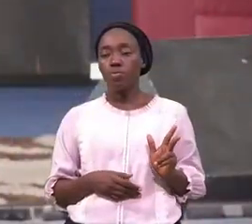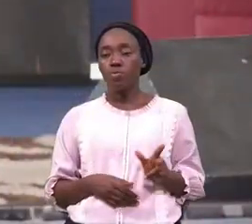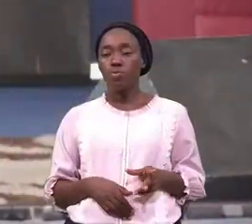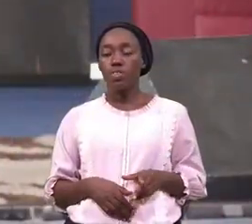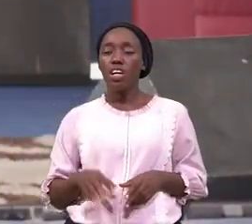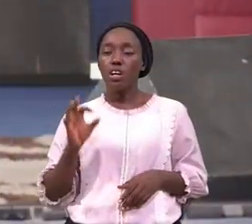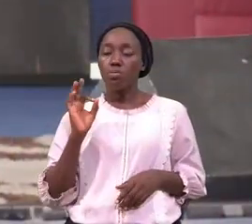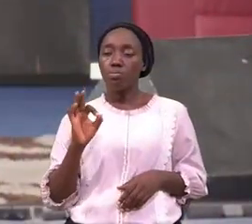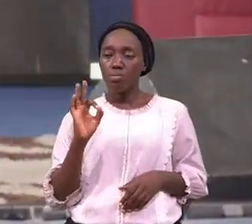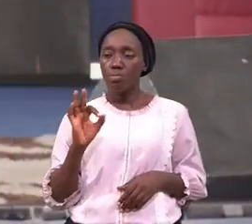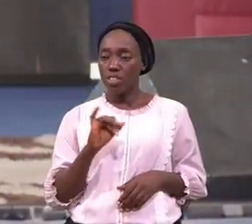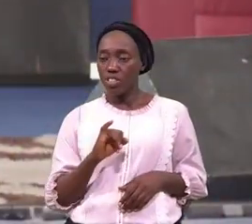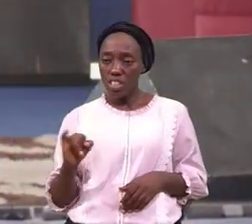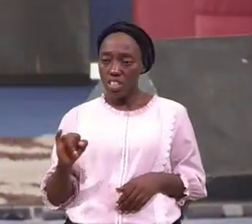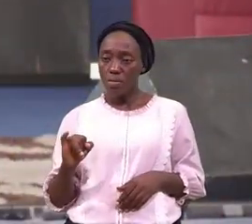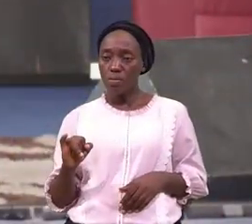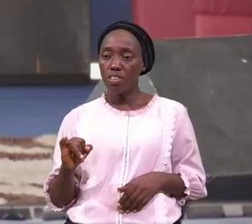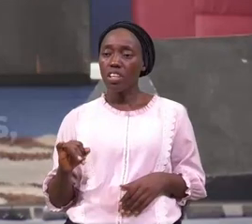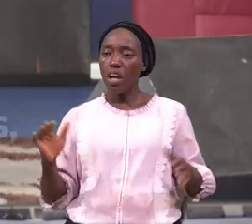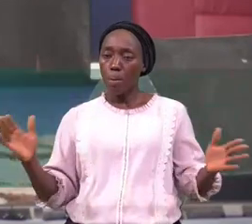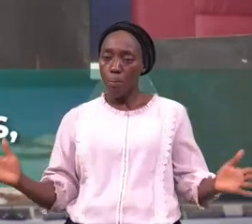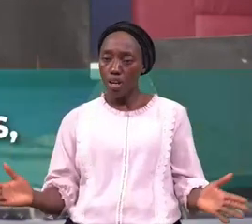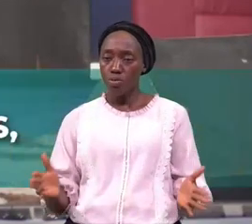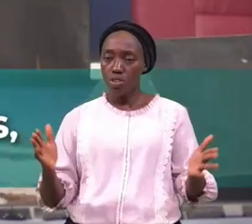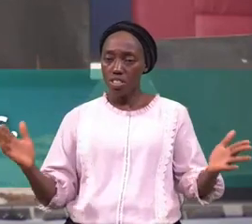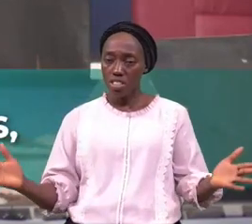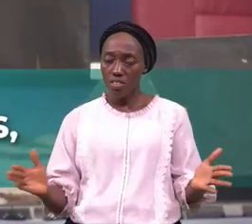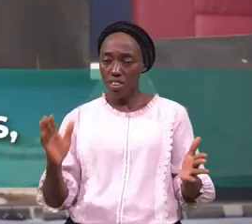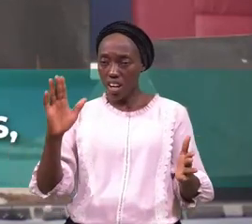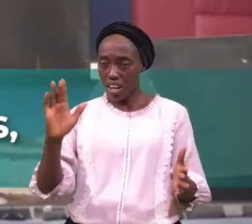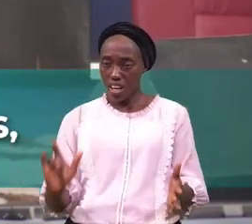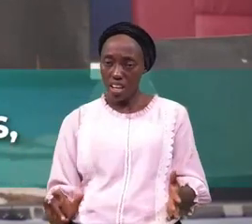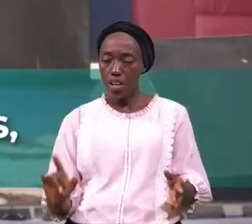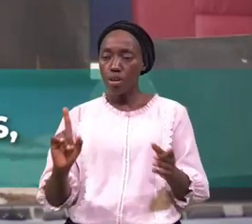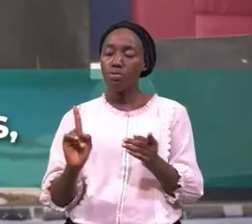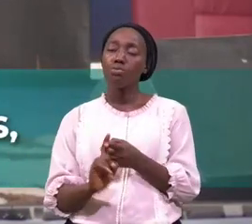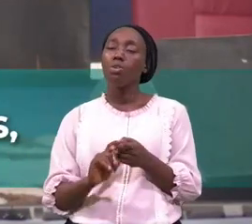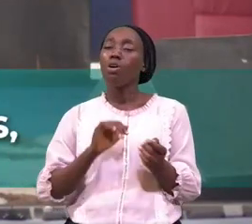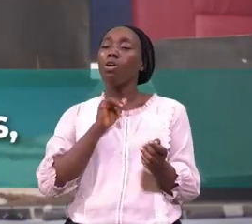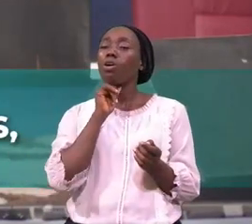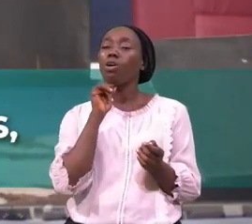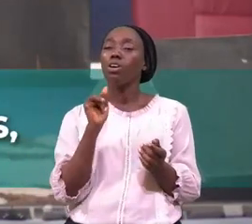Prêcher avec persuasion aux païens par l'esprit.